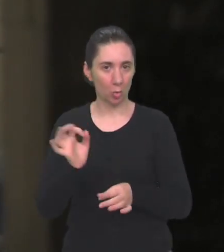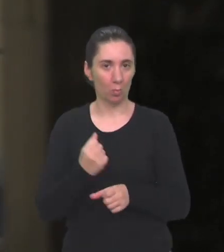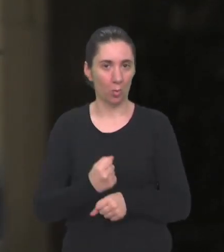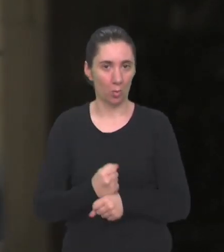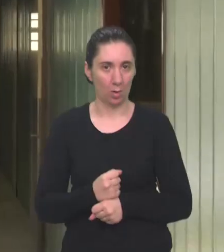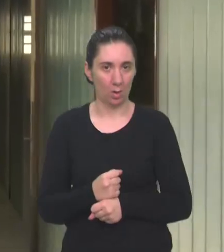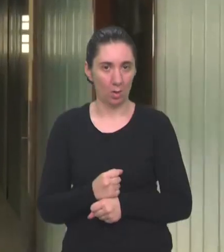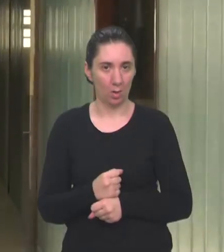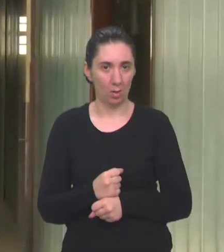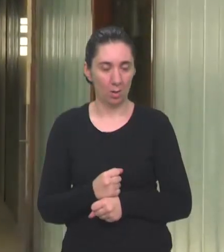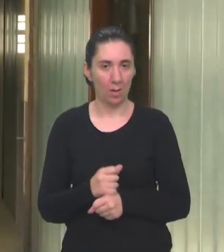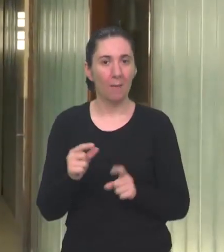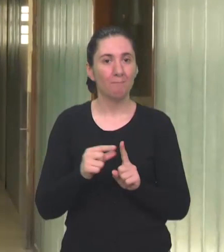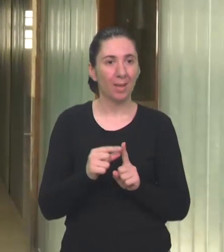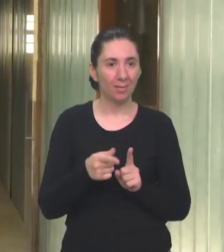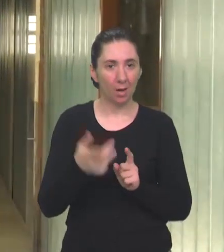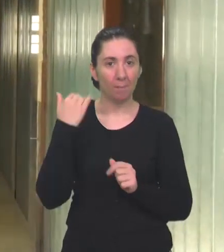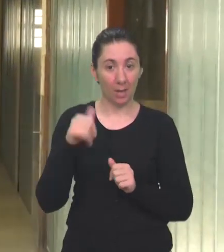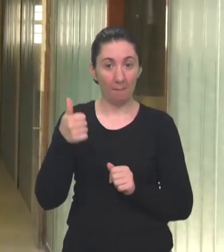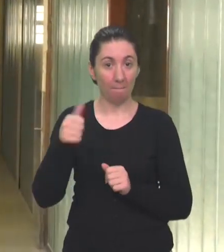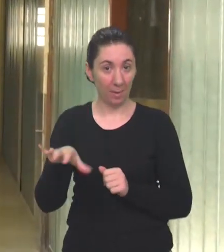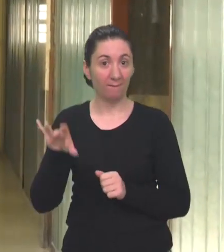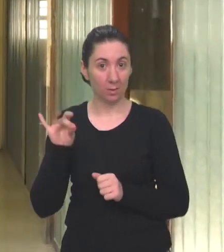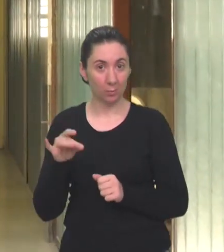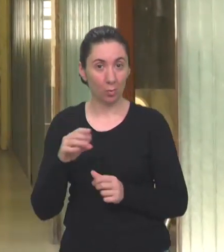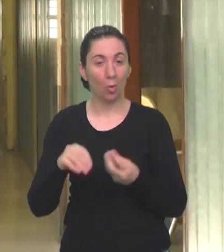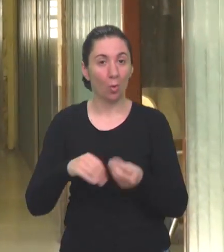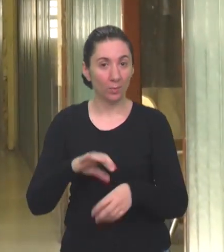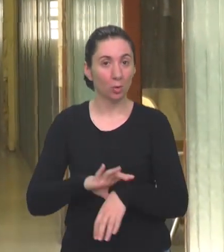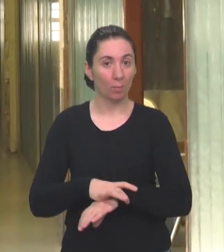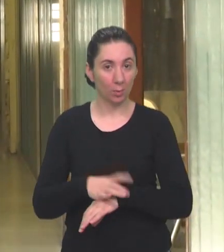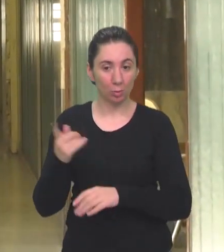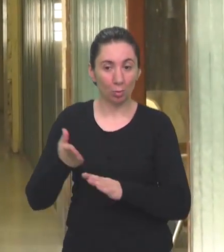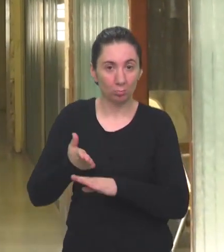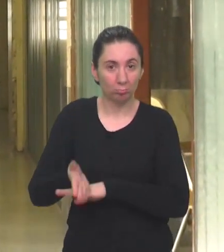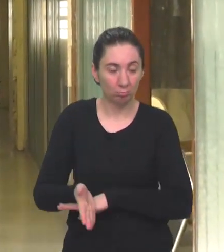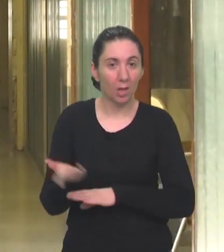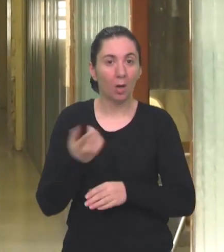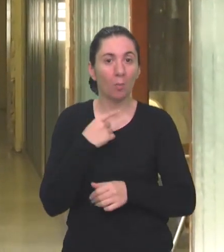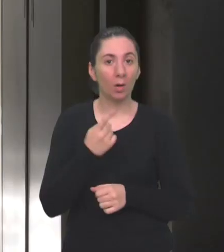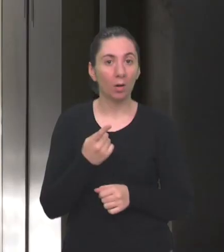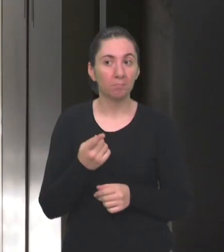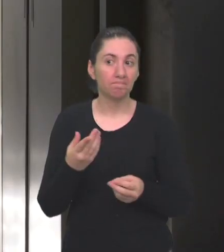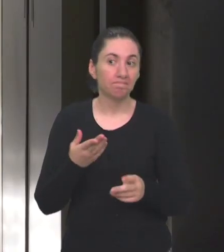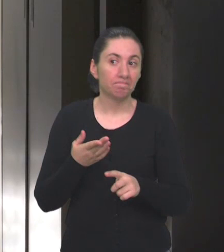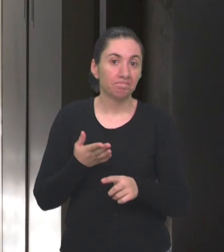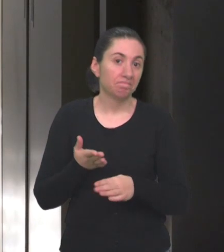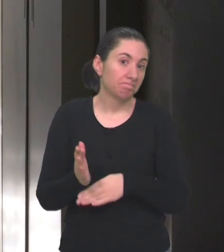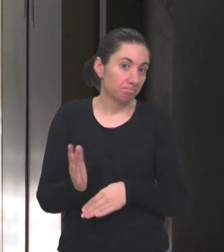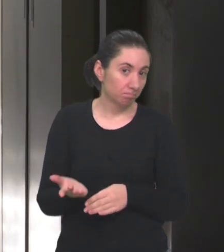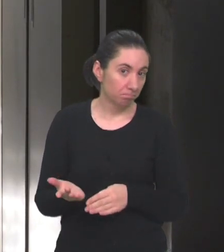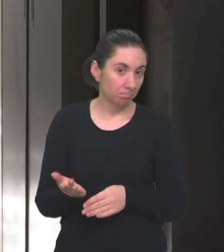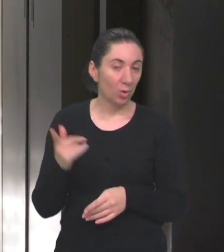radi. Iako joj je pedijatrija bila prvi izbor i u obiteljsku medicinu je ušla, kako kaže, spletom